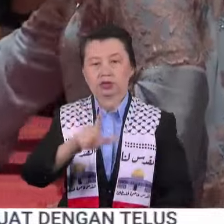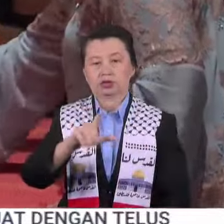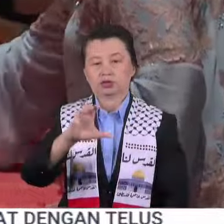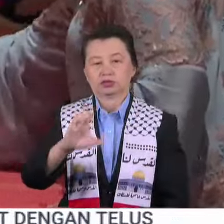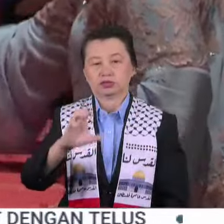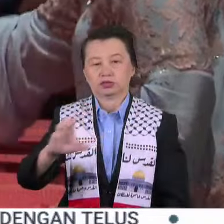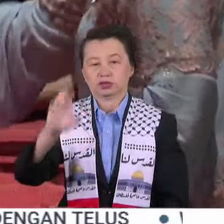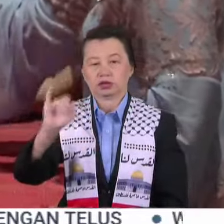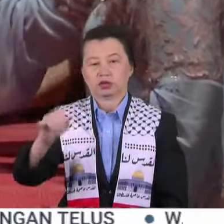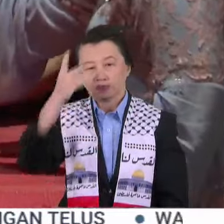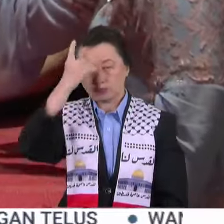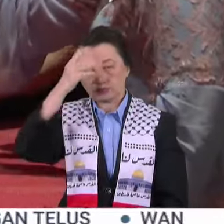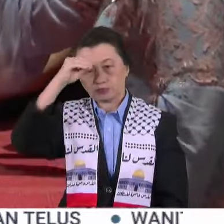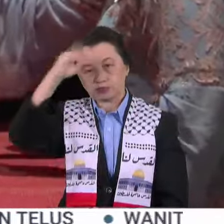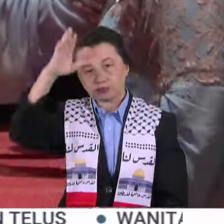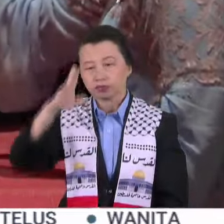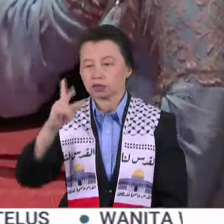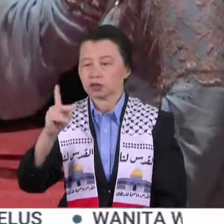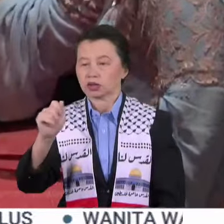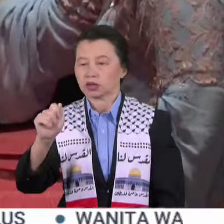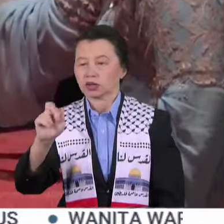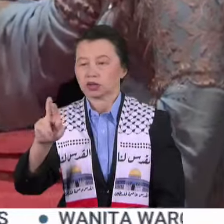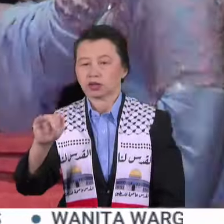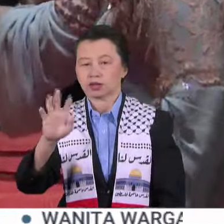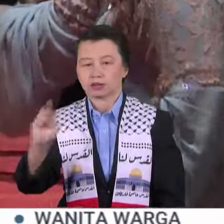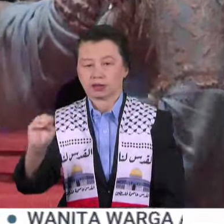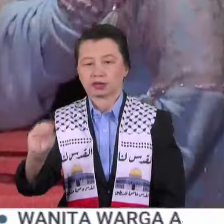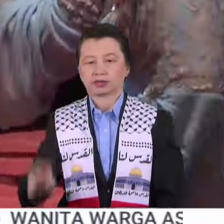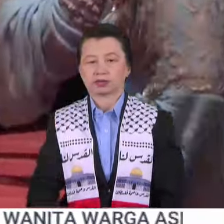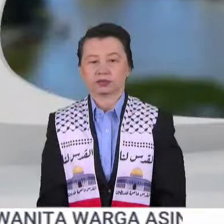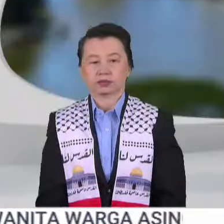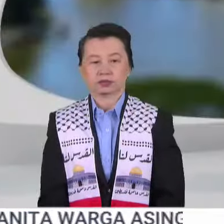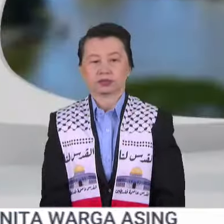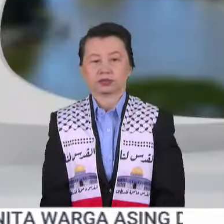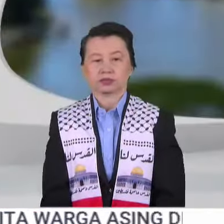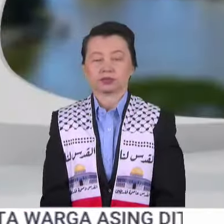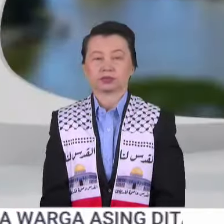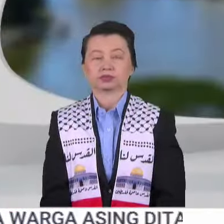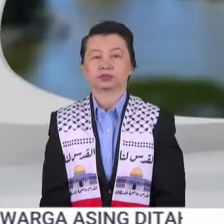SCCI Dato' Abang Abdul Karim Tun Dato' Abang Openg.